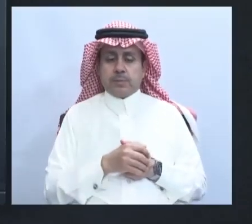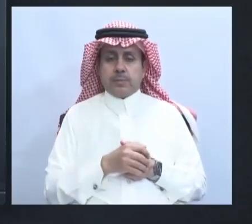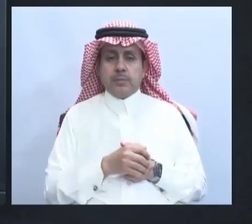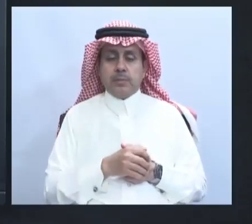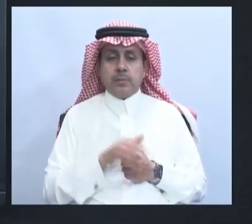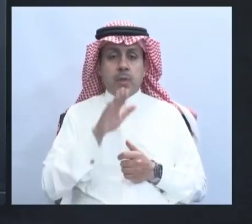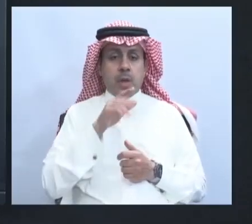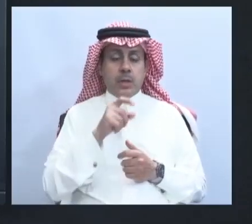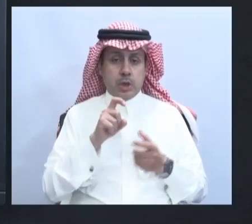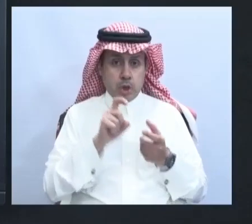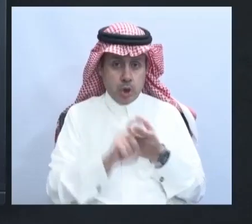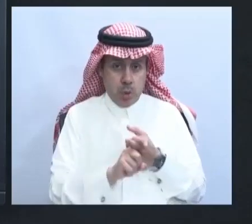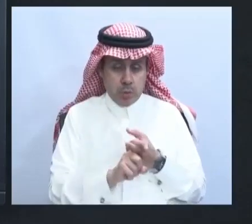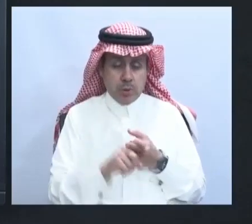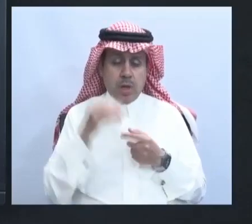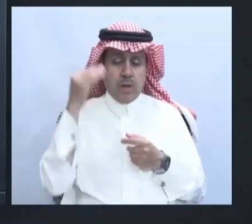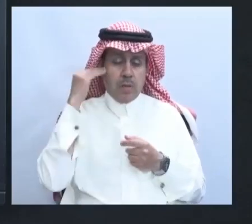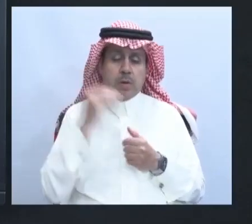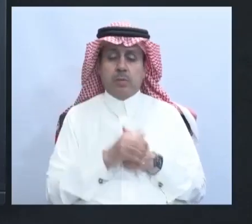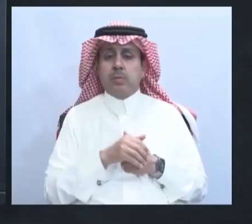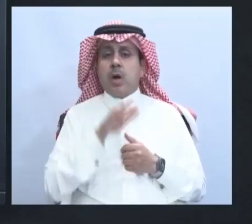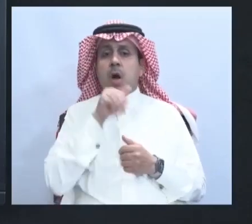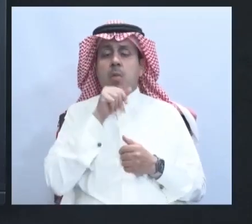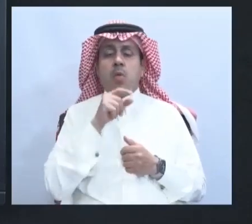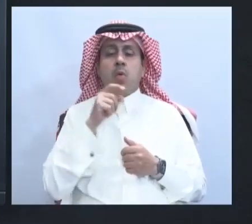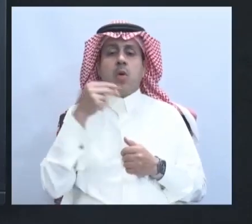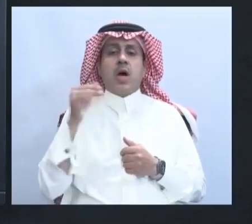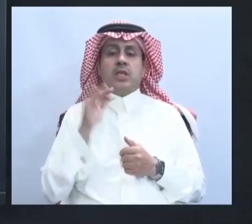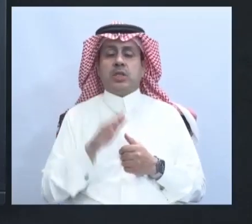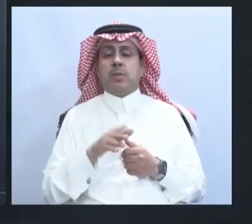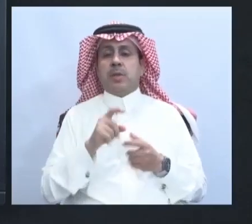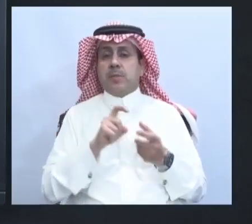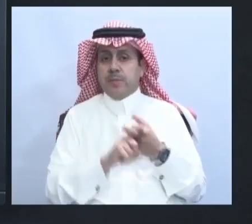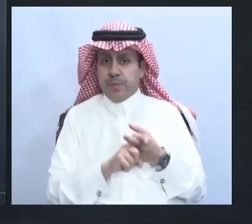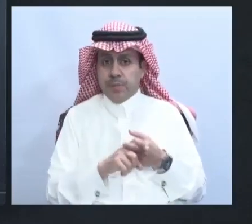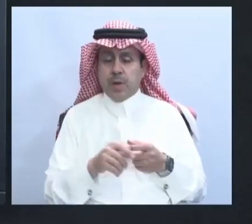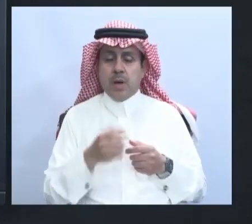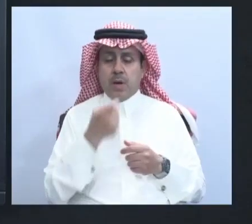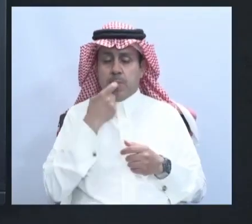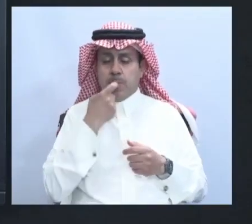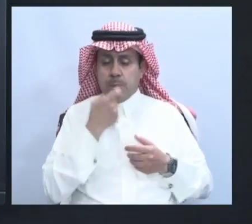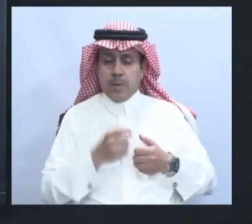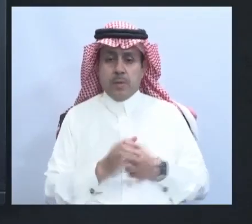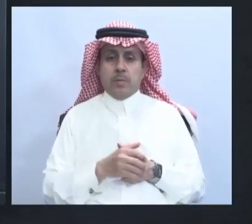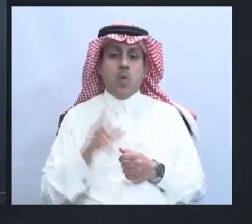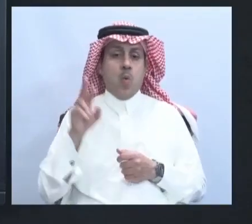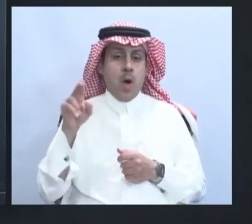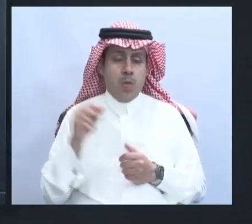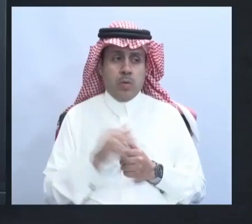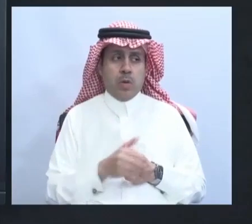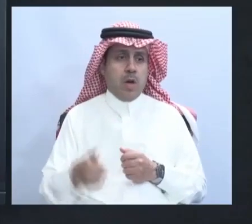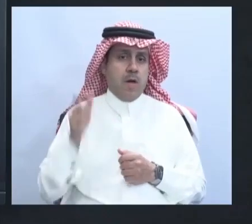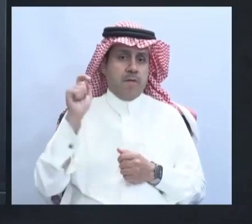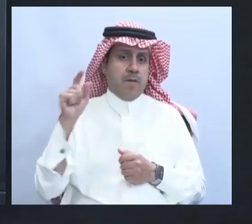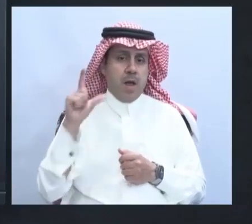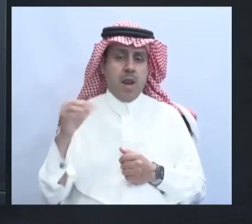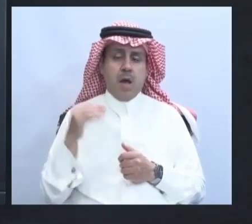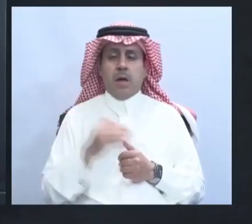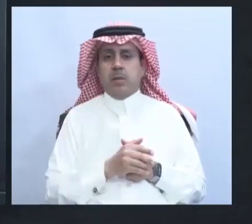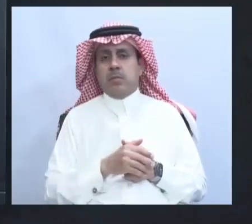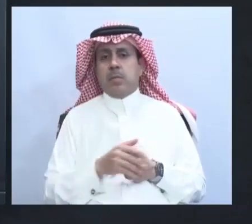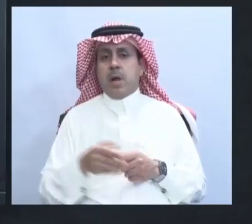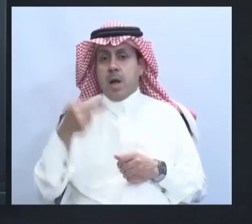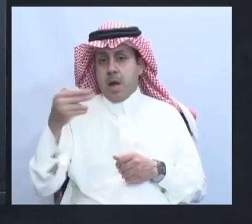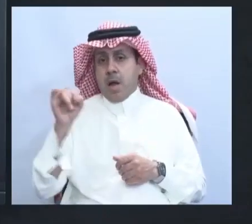ابو وزوج هذه المراه هو اب لعائشه من الرضاع واخوه الذي هو افلح ابن ابي القعيس